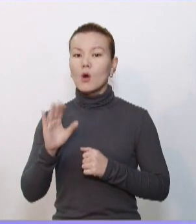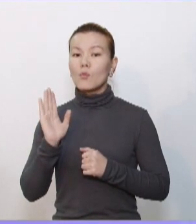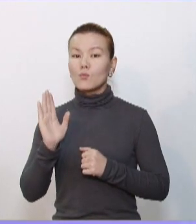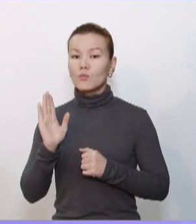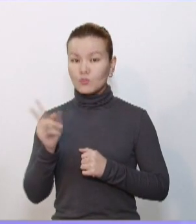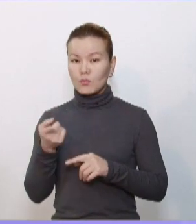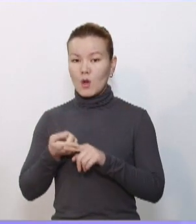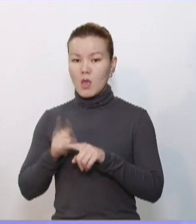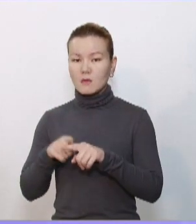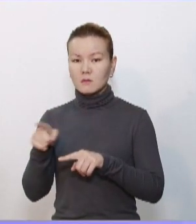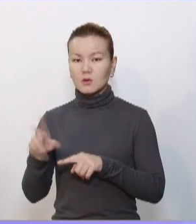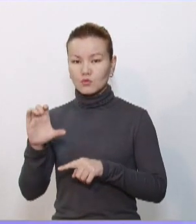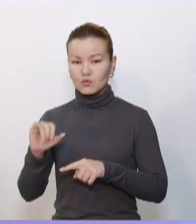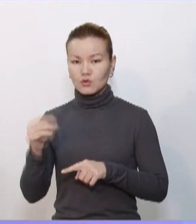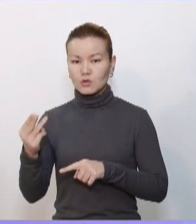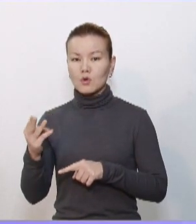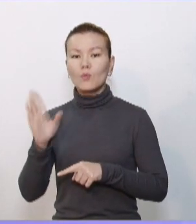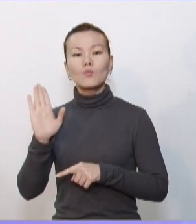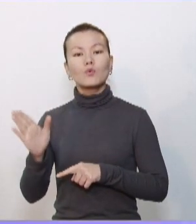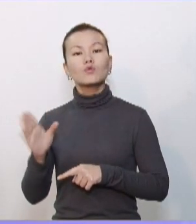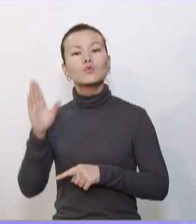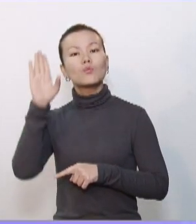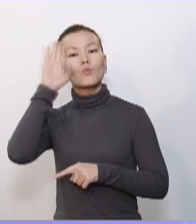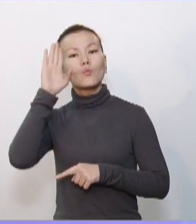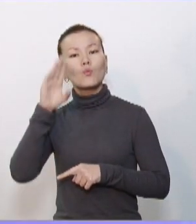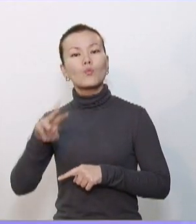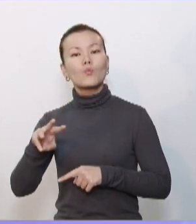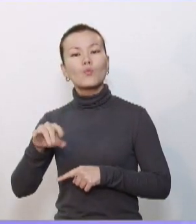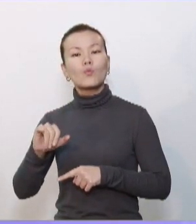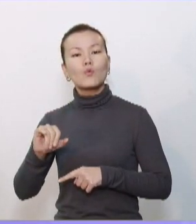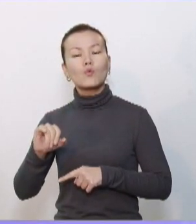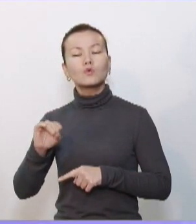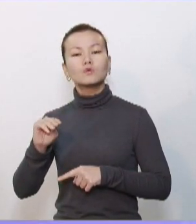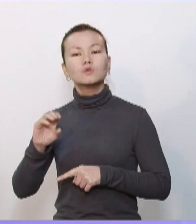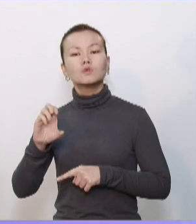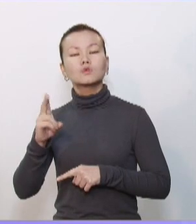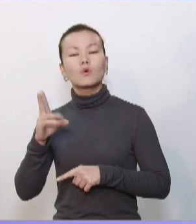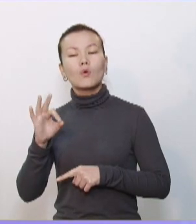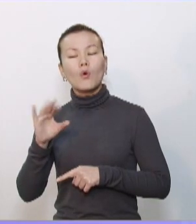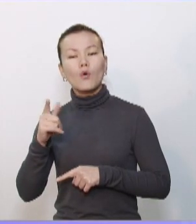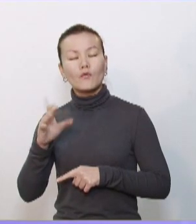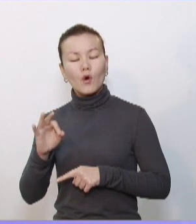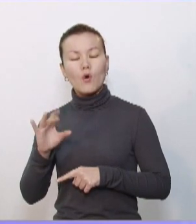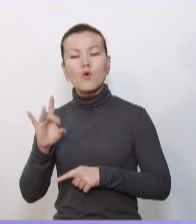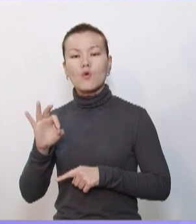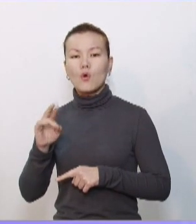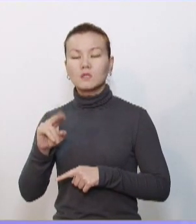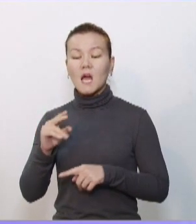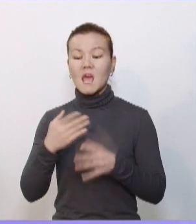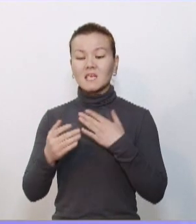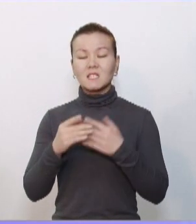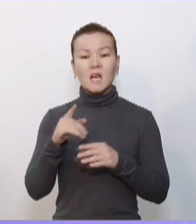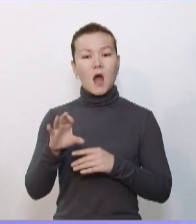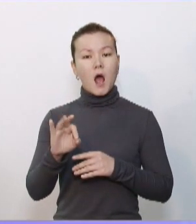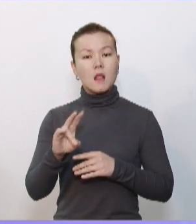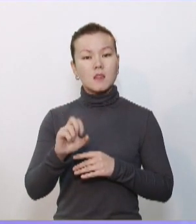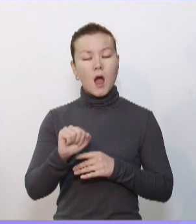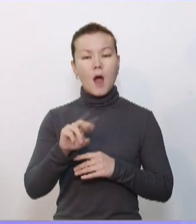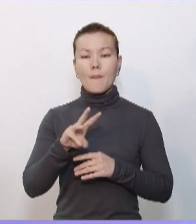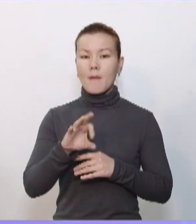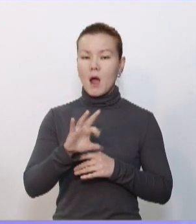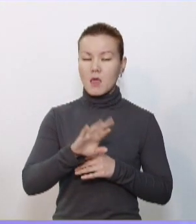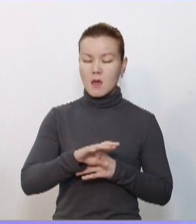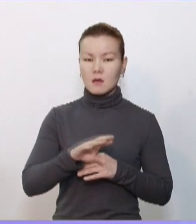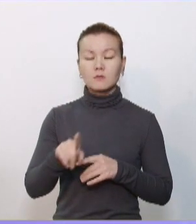имя существительное мужского рода. Если «она моя» – женского рода.